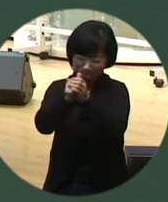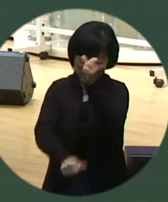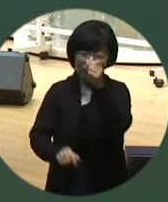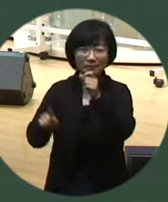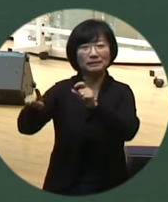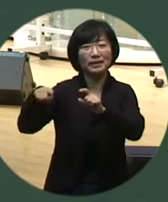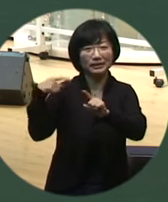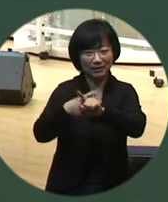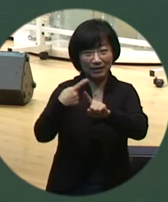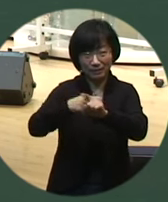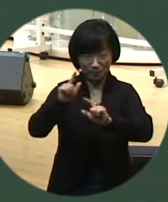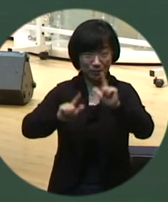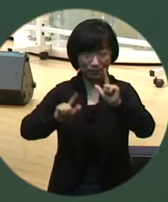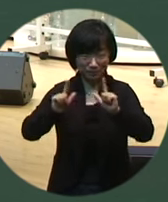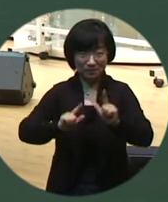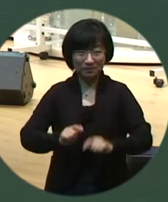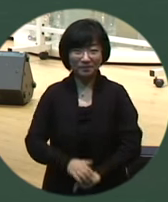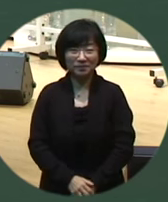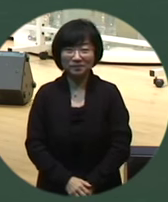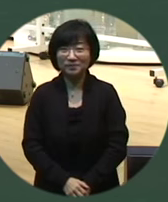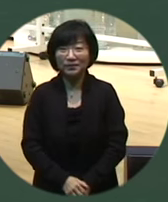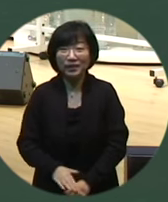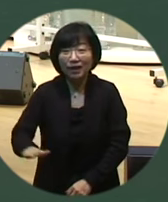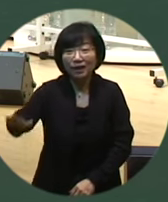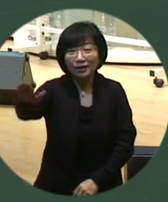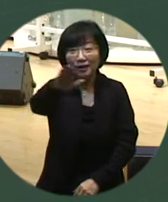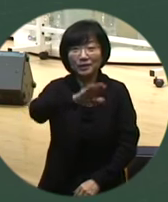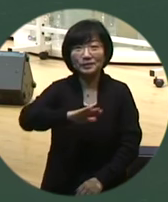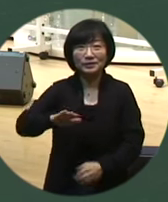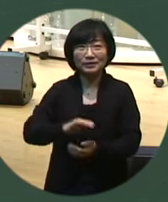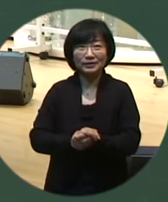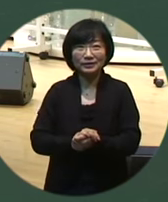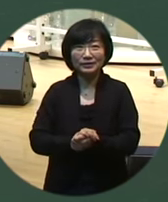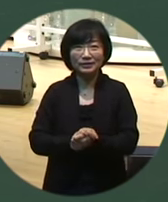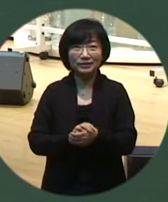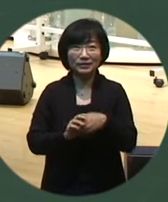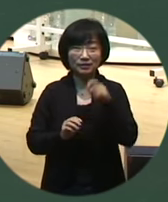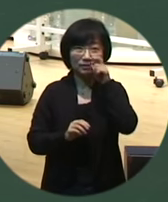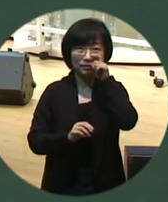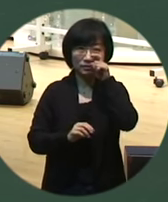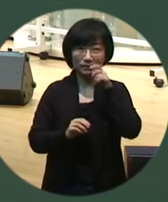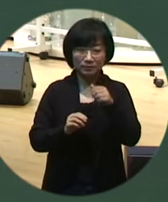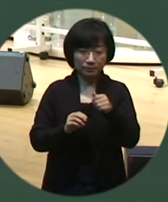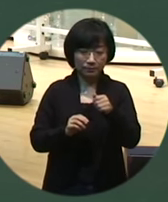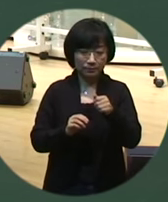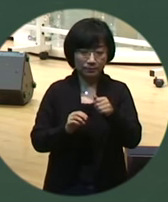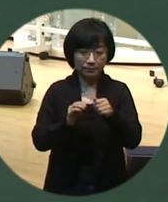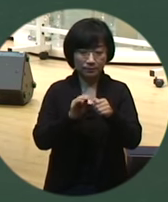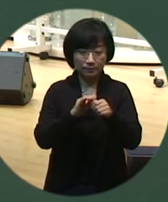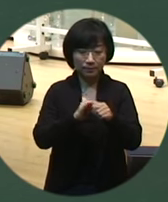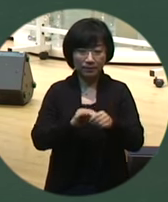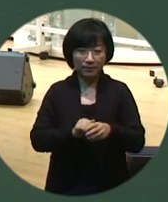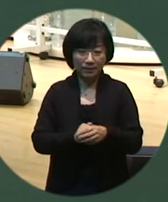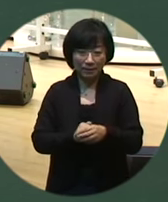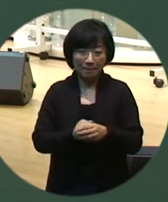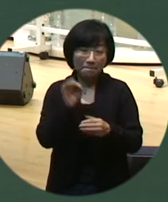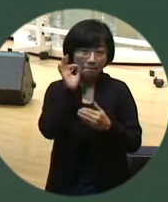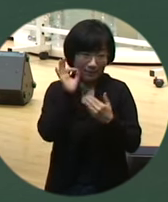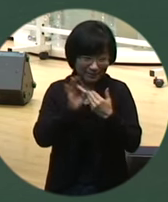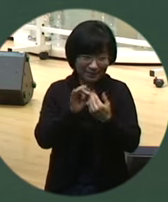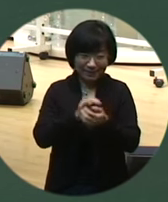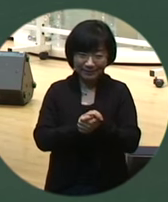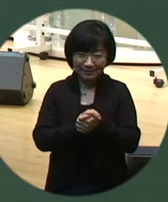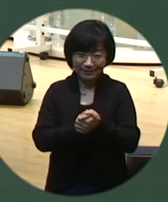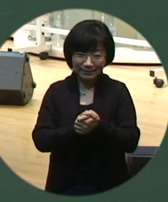오늘 여러분이 2015년에 전 세계에서 주는 선한 사람의 상을 받았다. 그것도 하나님 보실 때는 더럽고 악한 거예요. Even if you